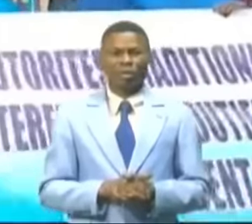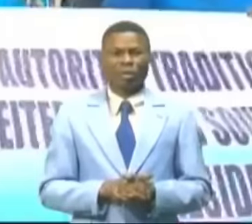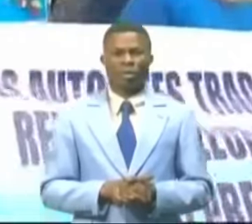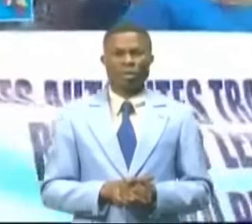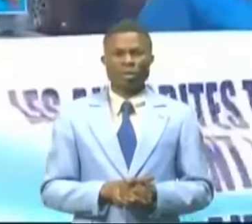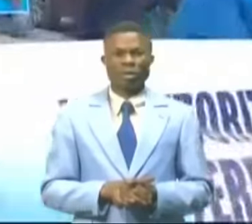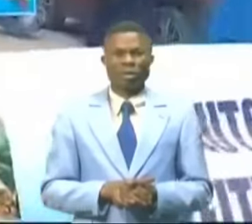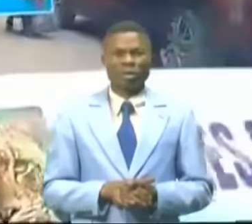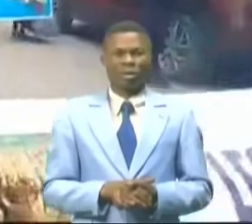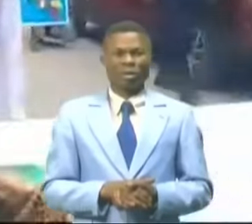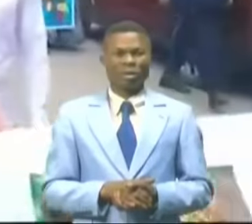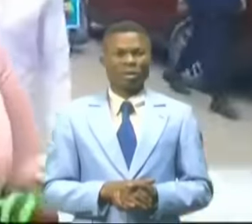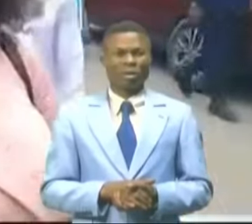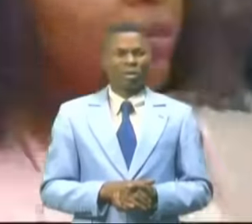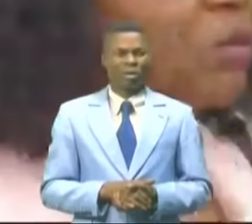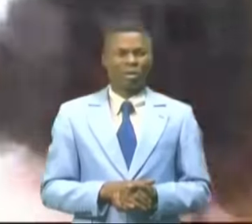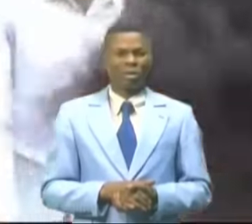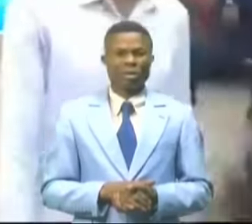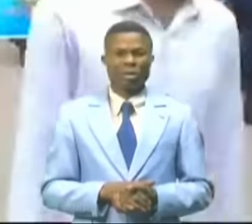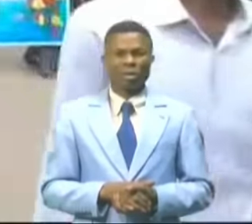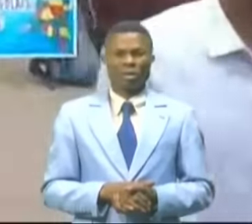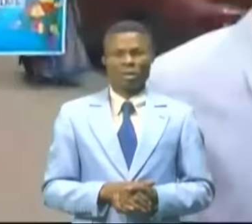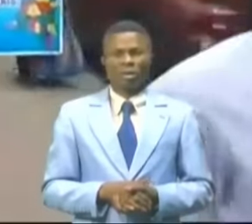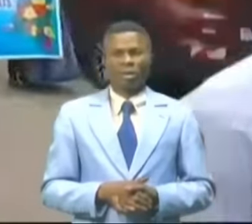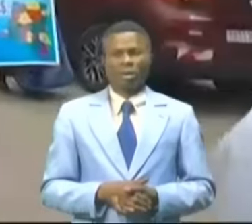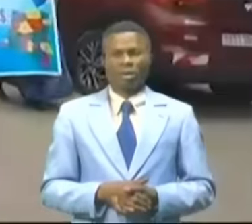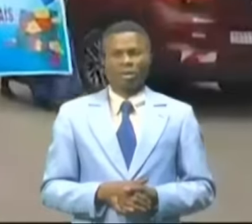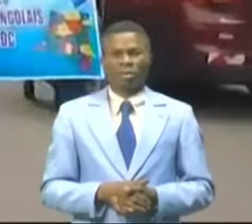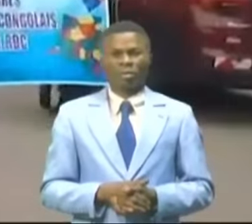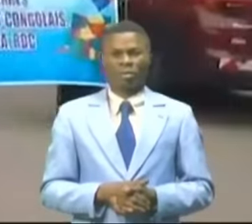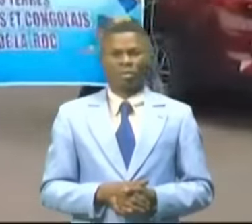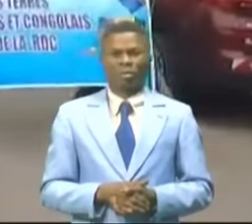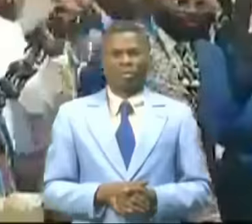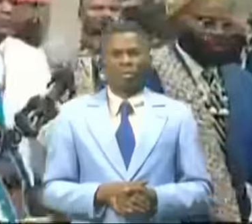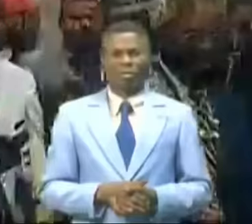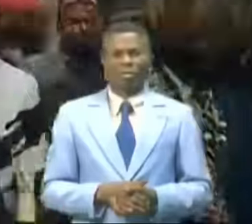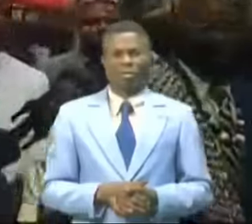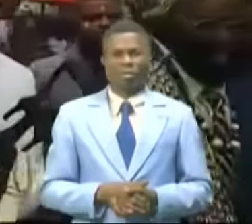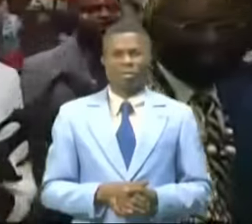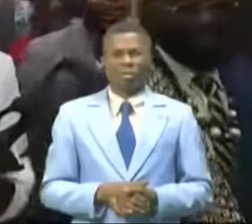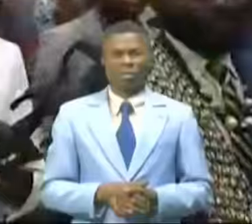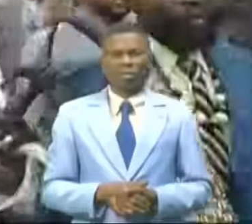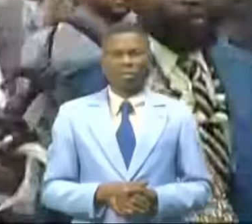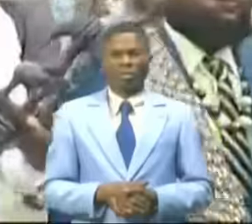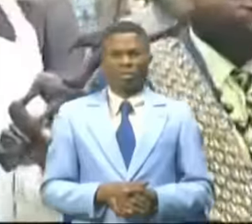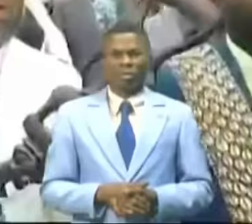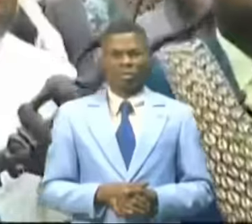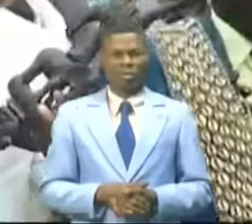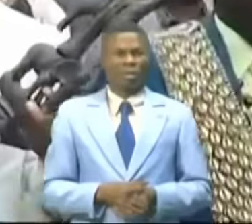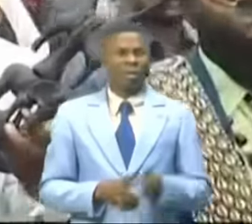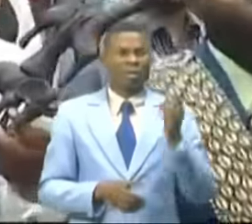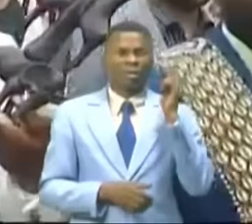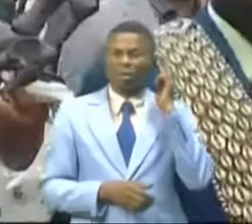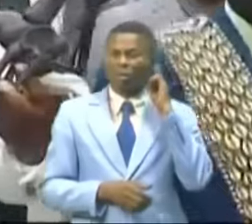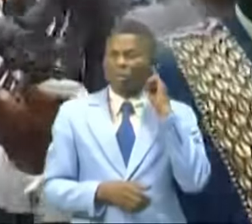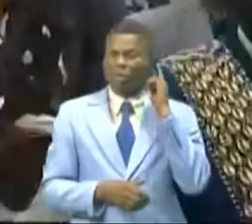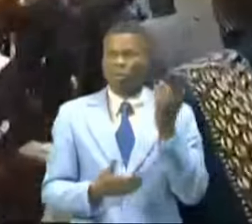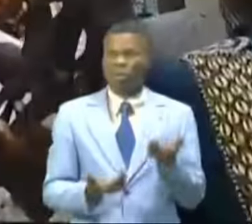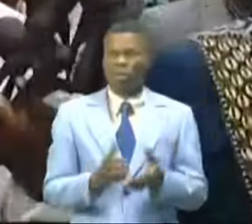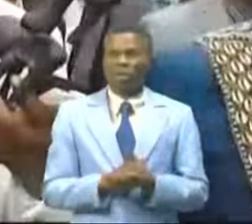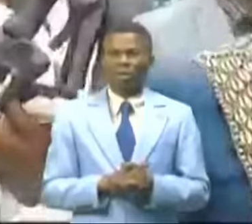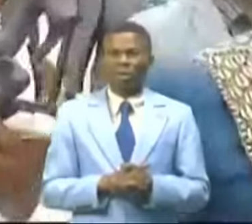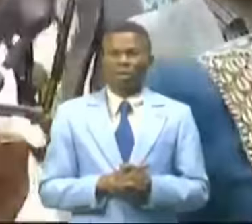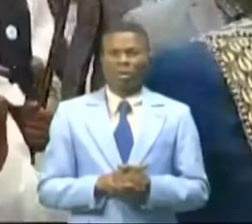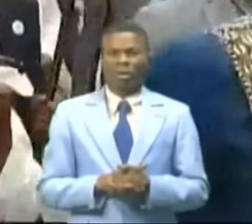M23, avec la complicité de la communauté internationale. Pour sauver la patrie et protéger les terres de la RDC